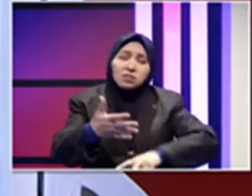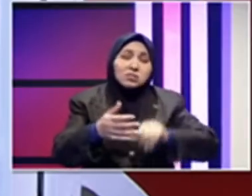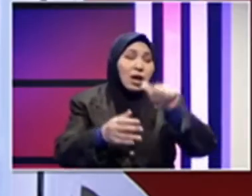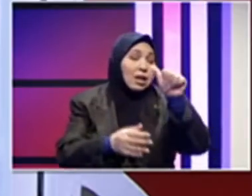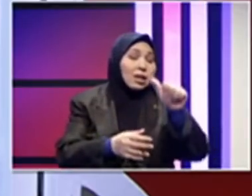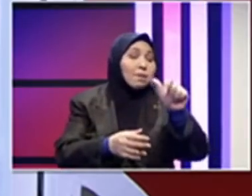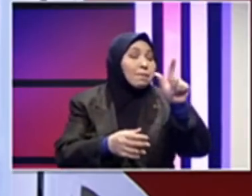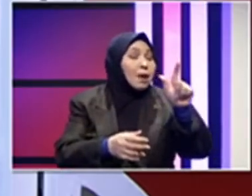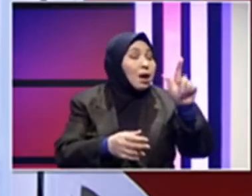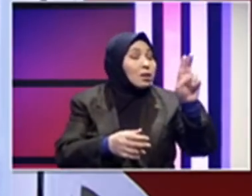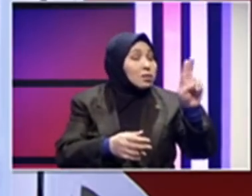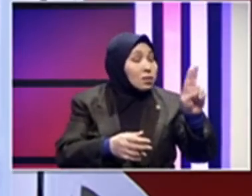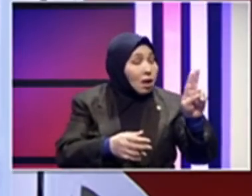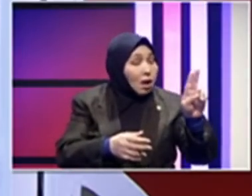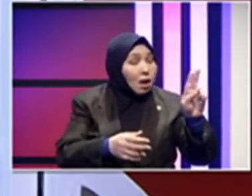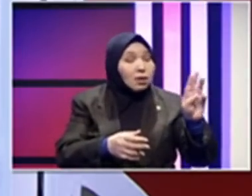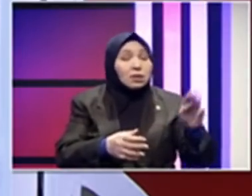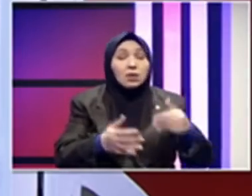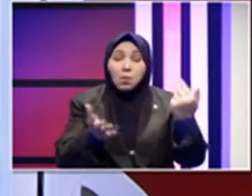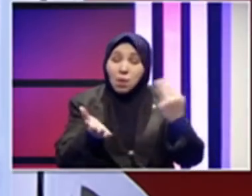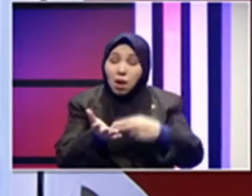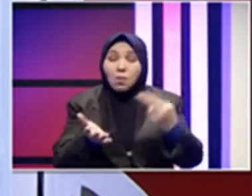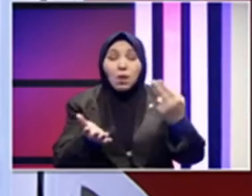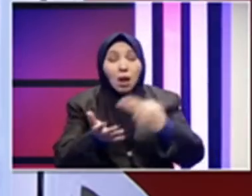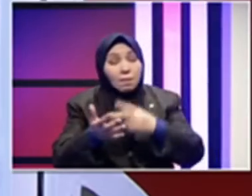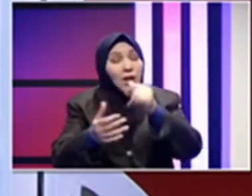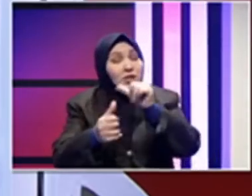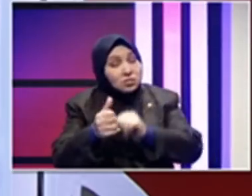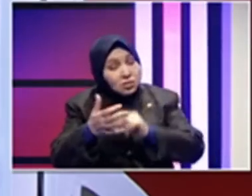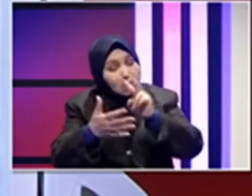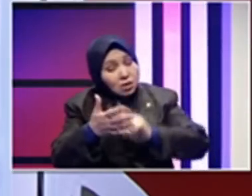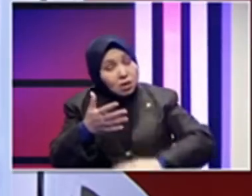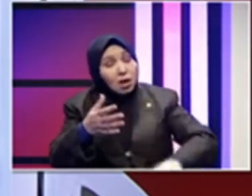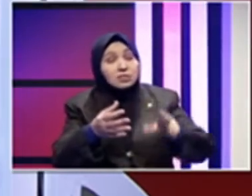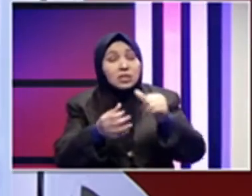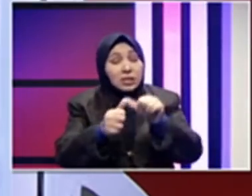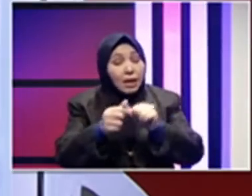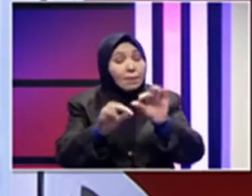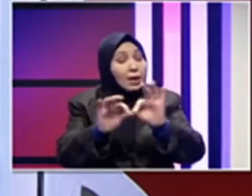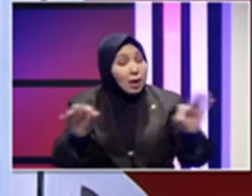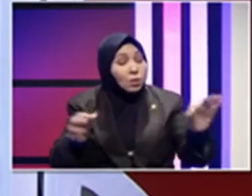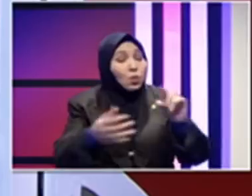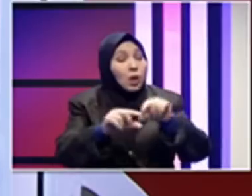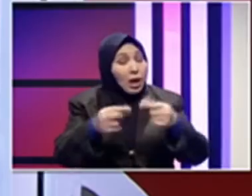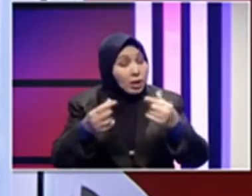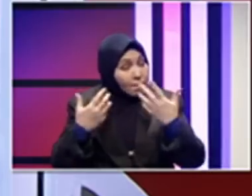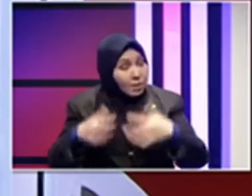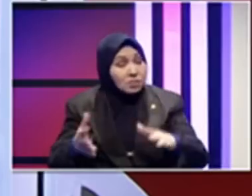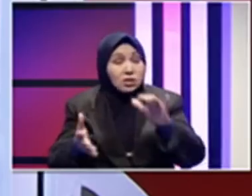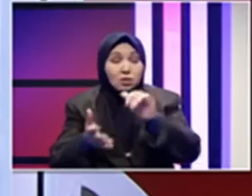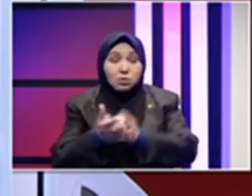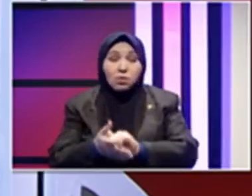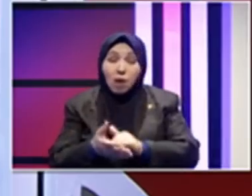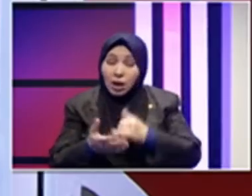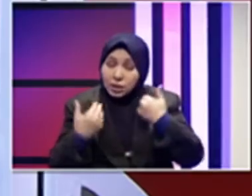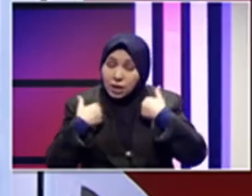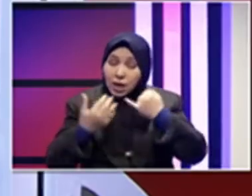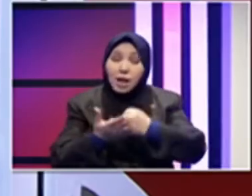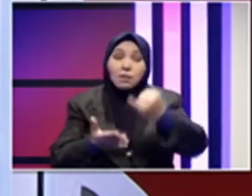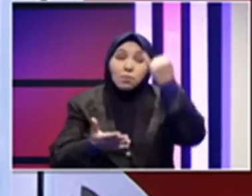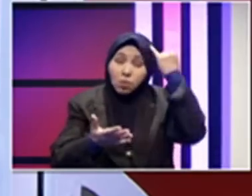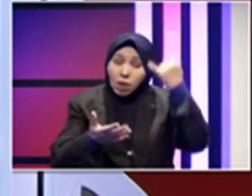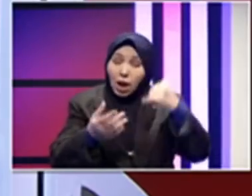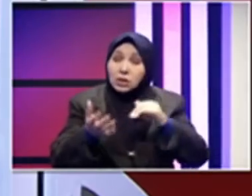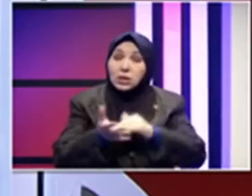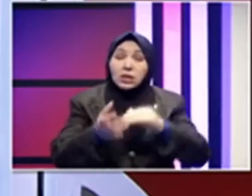Al-Bata dan kemudian kita berulang membaca setiap ayat-ayat Al-Quran. Itu yang pertama. Yang kedua, apabila seseorang itu berilmu, makin dia